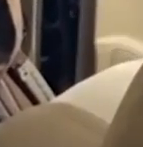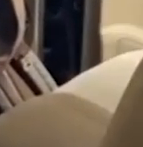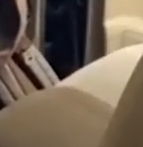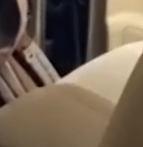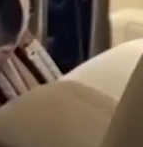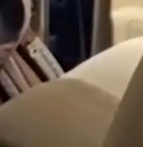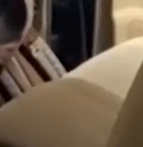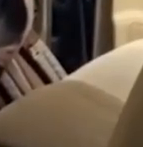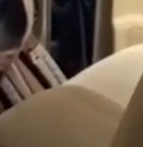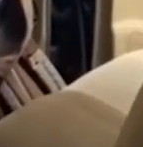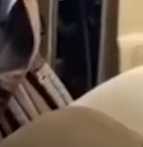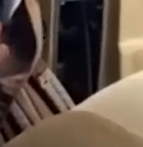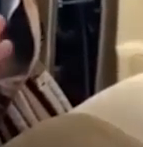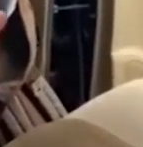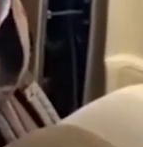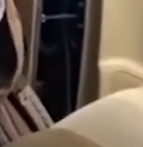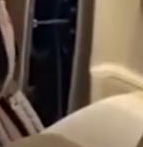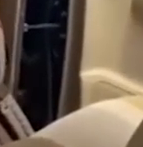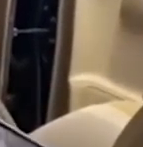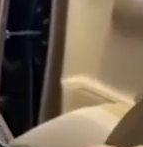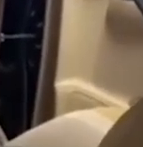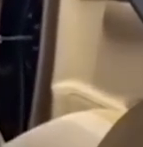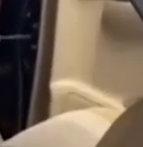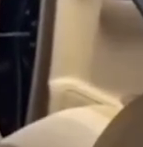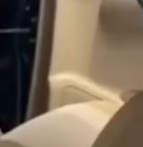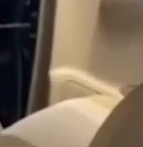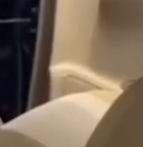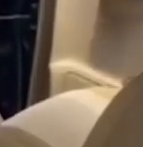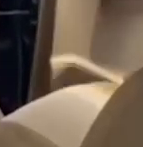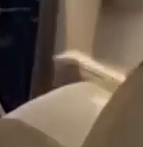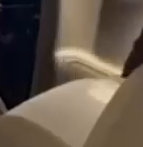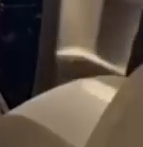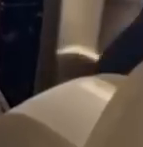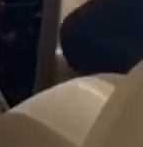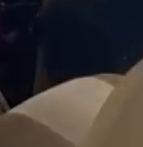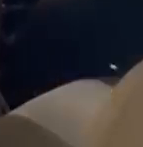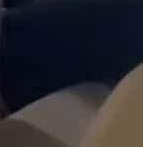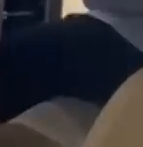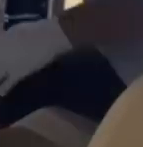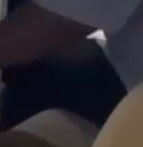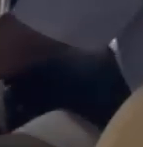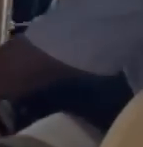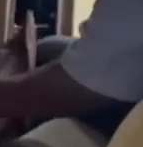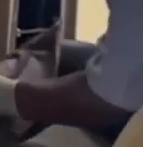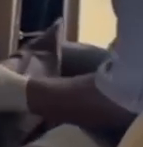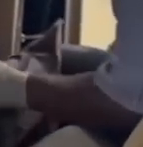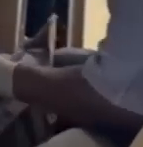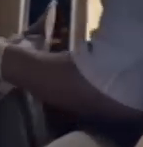Pembusukannya nanti bisa diketahui gitu kan. Berapa lama gitu kan dari suhu sama itu